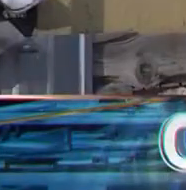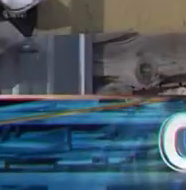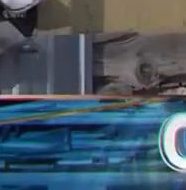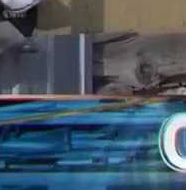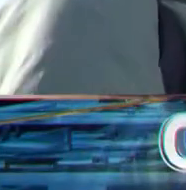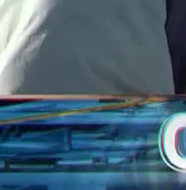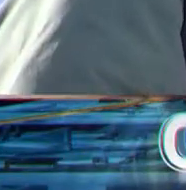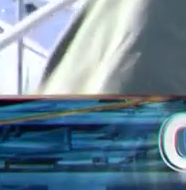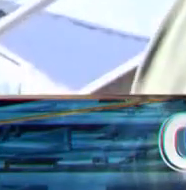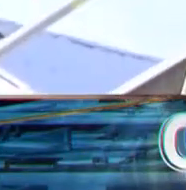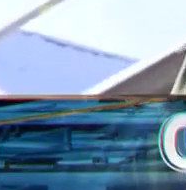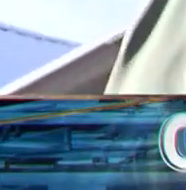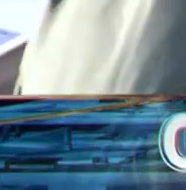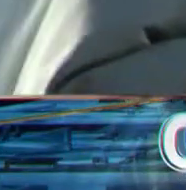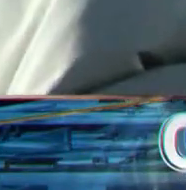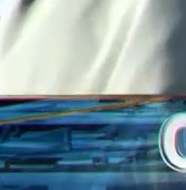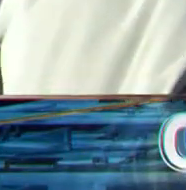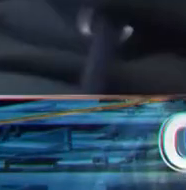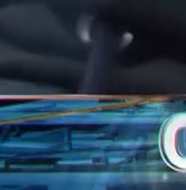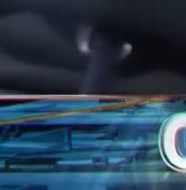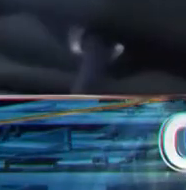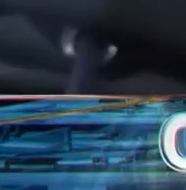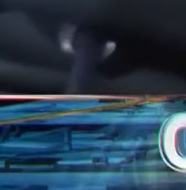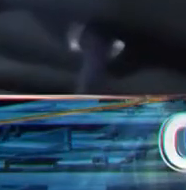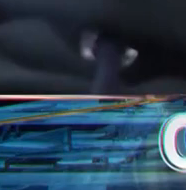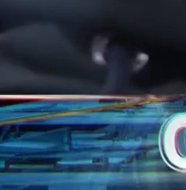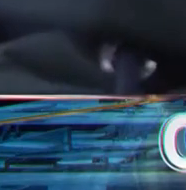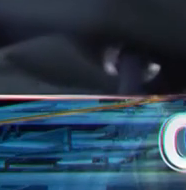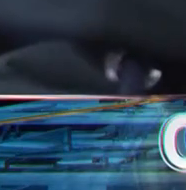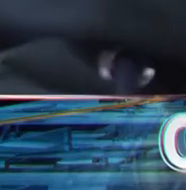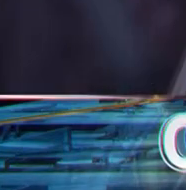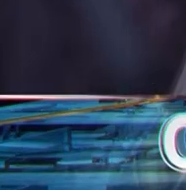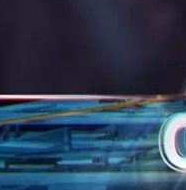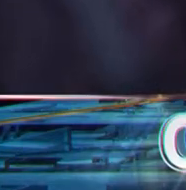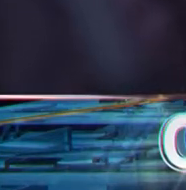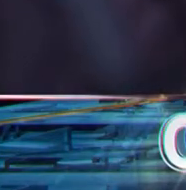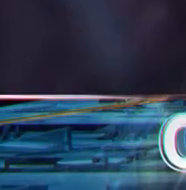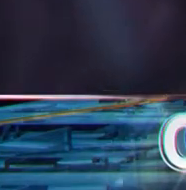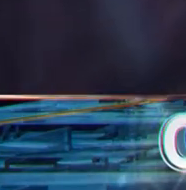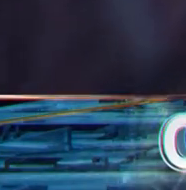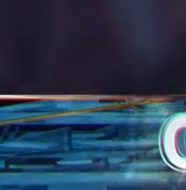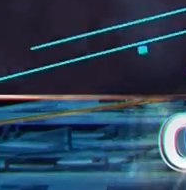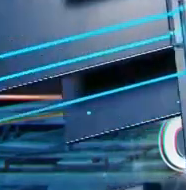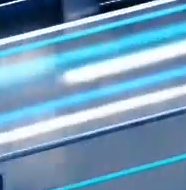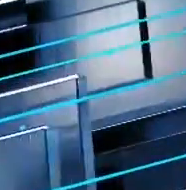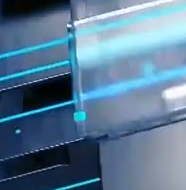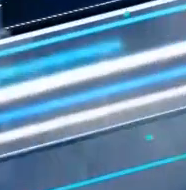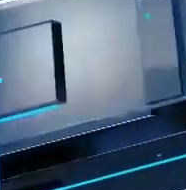Вне зоны доступа. Жители дачных массивов жалуются на плохое качество интернета.